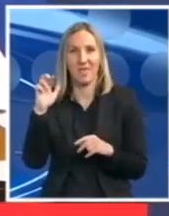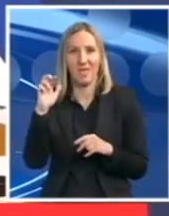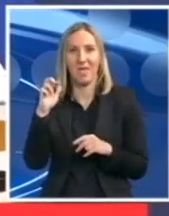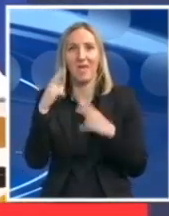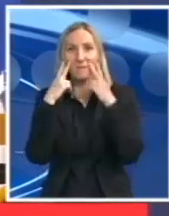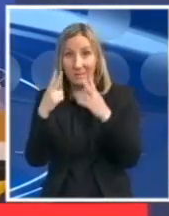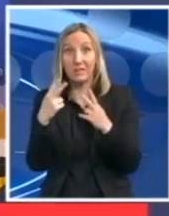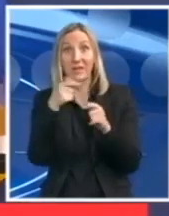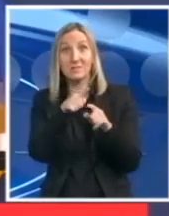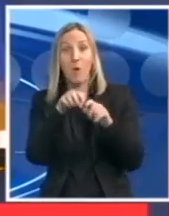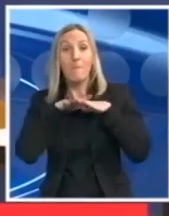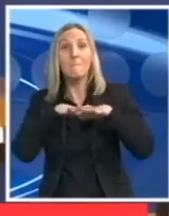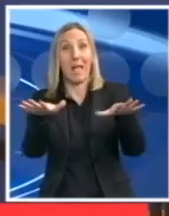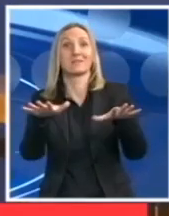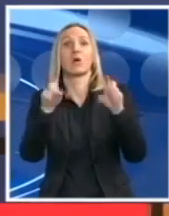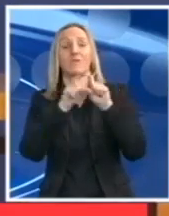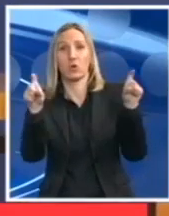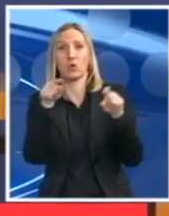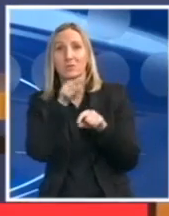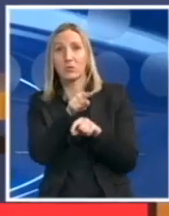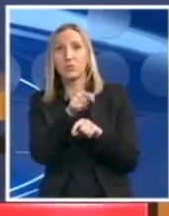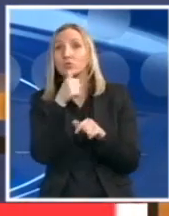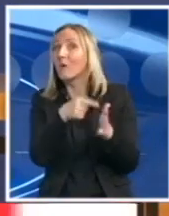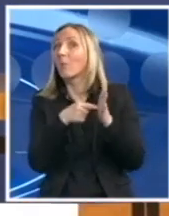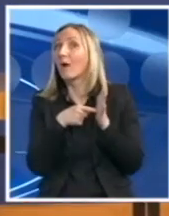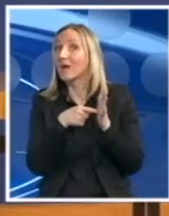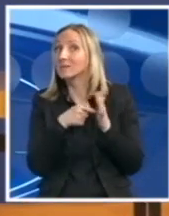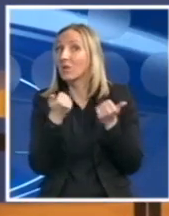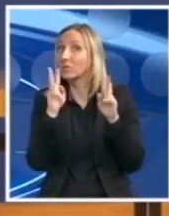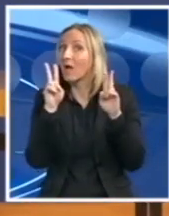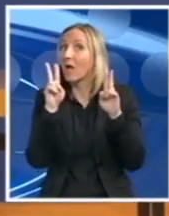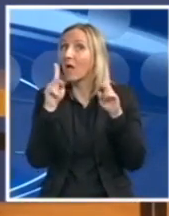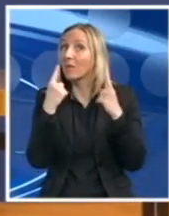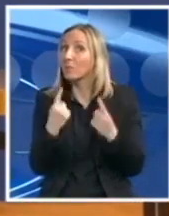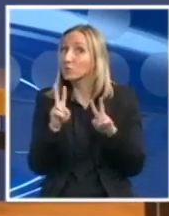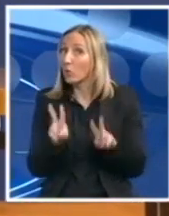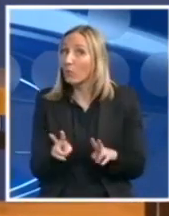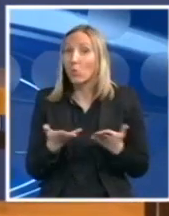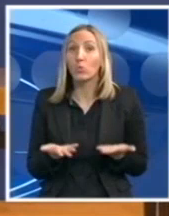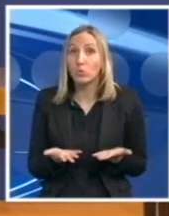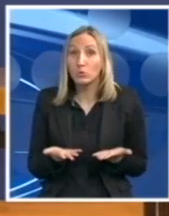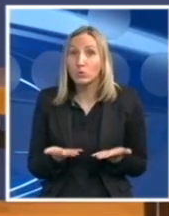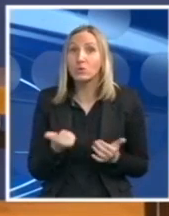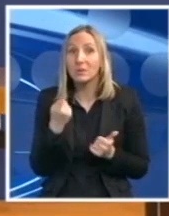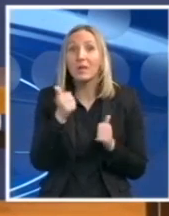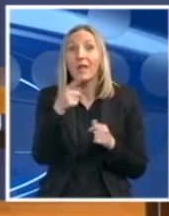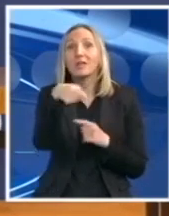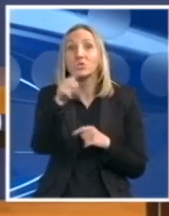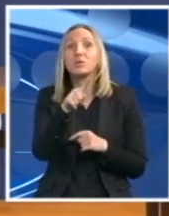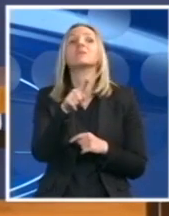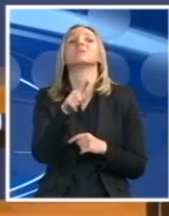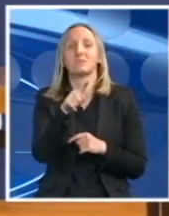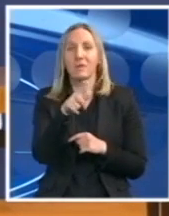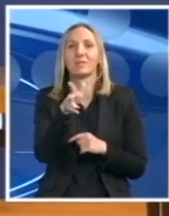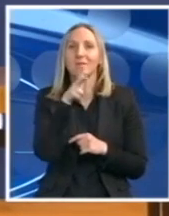masovno testiranje, dakle, na tom institutu pokazalo i otkrilo. Da li u ovom trenutku postoji mogućnost, ili da preformulišem, da li ćete tražiti da se takvo